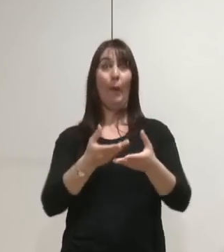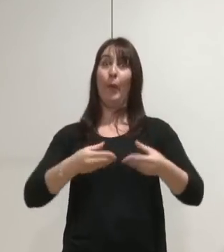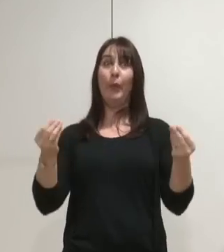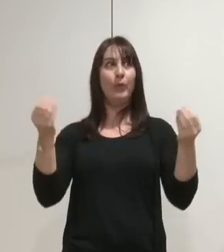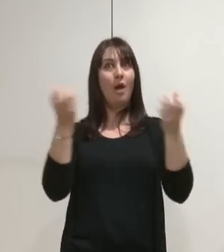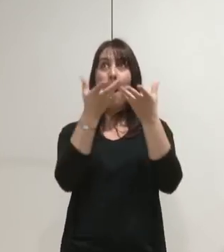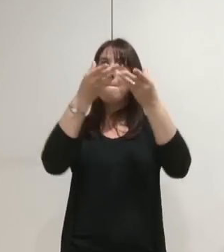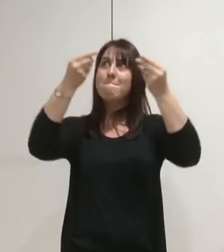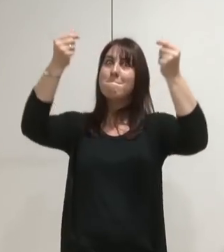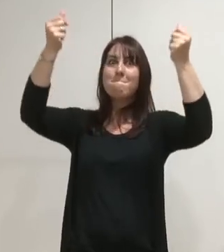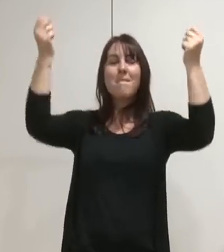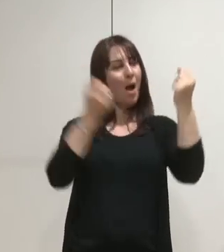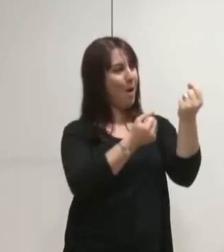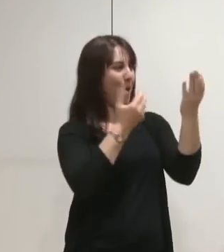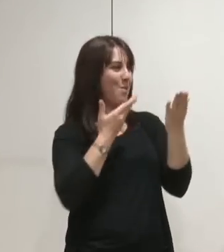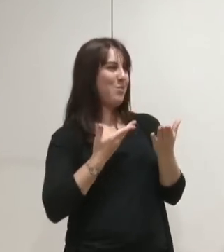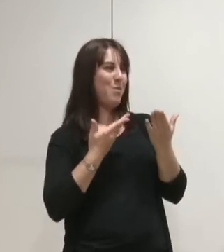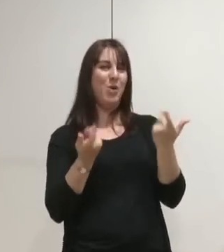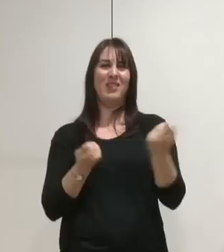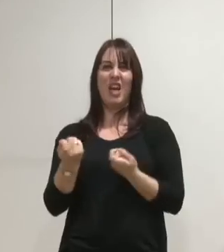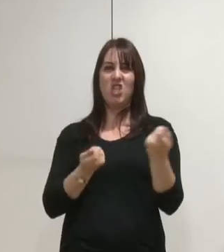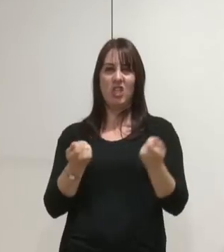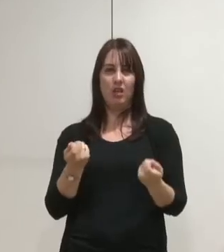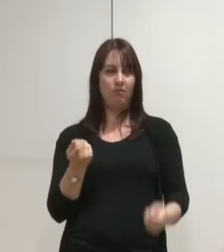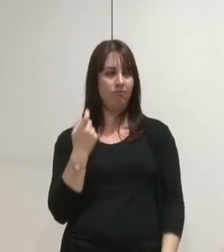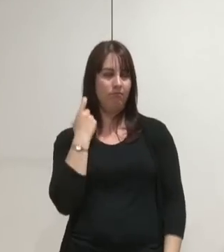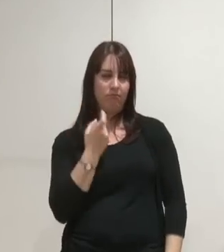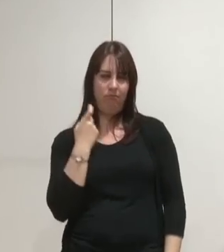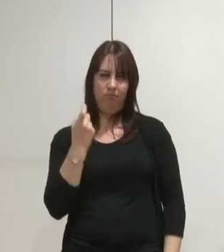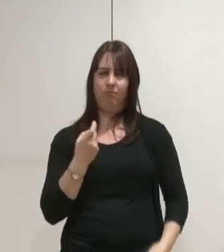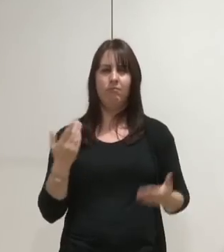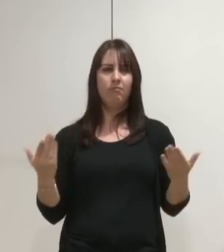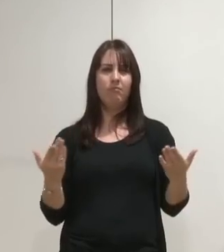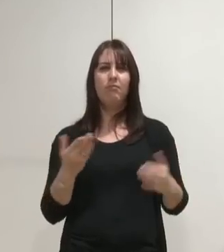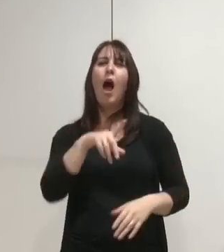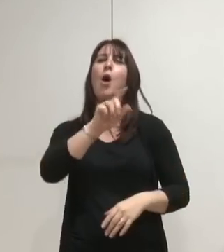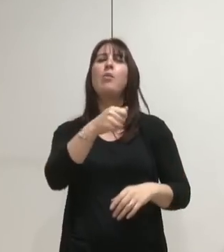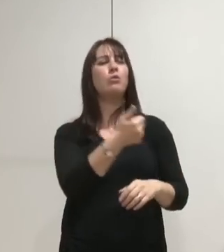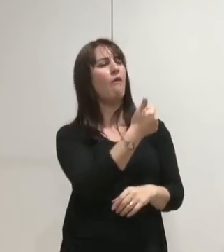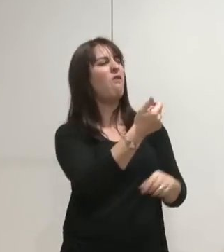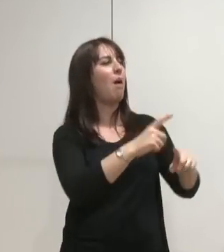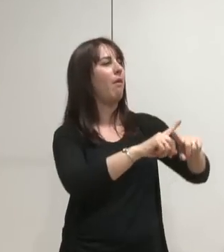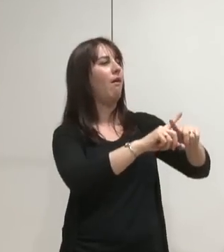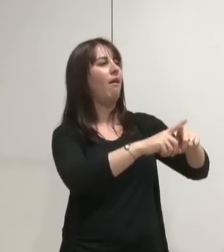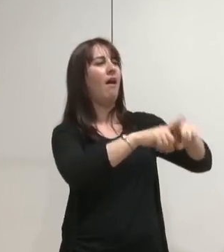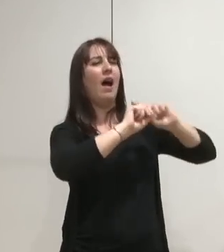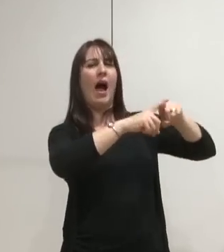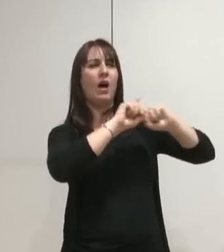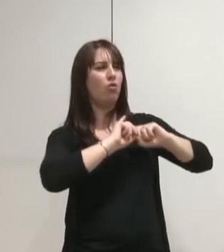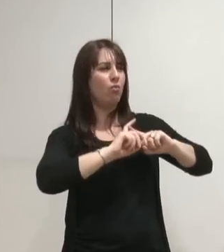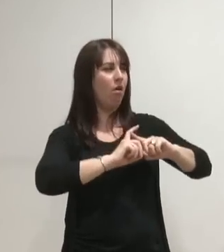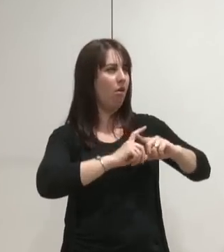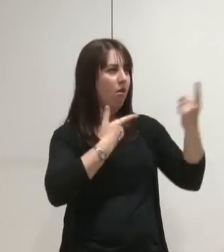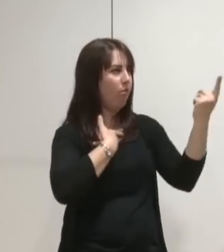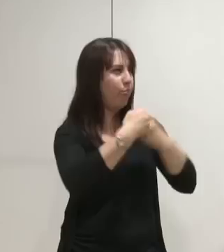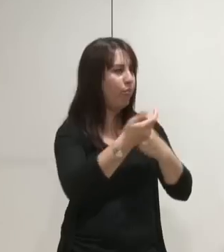S vaport et vous nous proposez une régie donc évidemment votre argument ne tient pas il